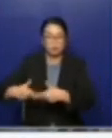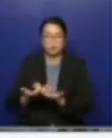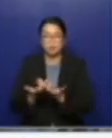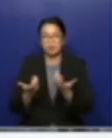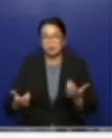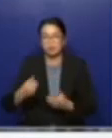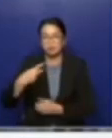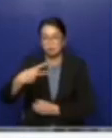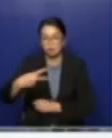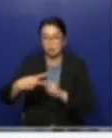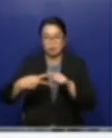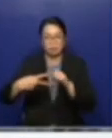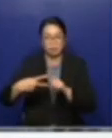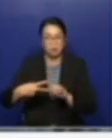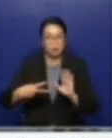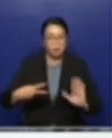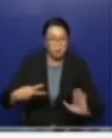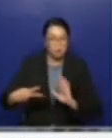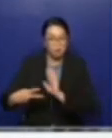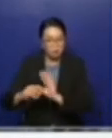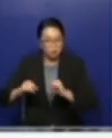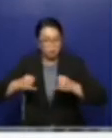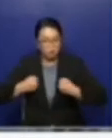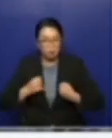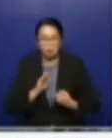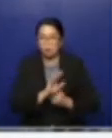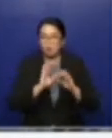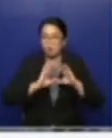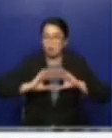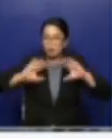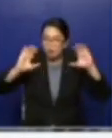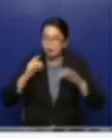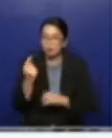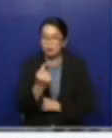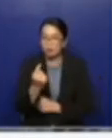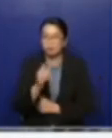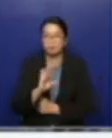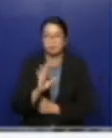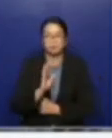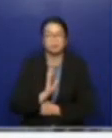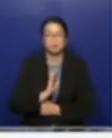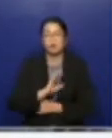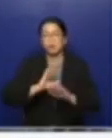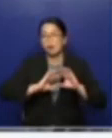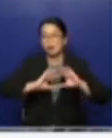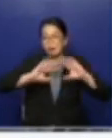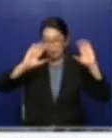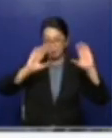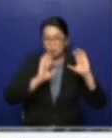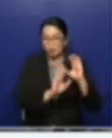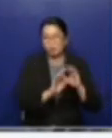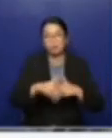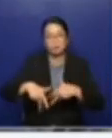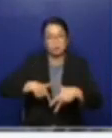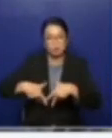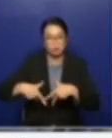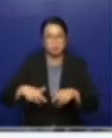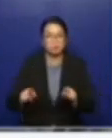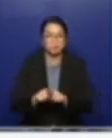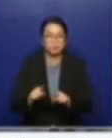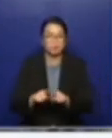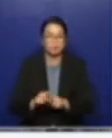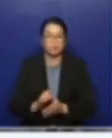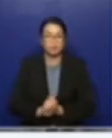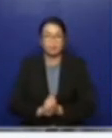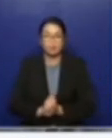คือไม่ใช่ของเจ้าที่รัฐหน่วยงานของรัฐก็เป็นของประชาชนเพราะฉะนั้นตรงนี้ก็กราบเรียนด้วยความเค